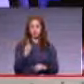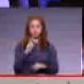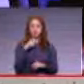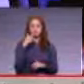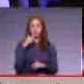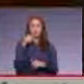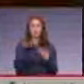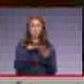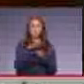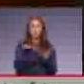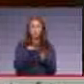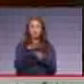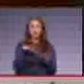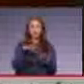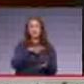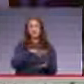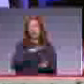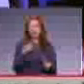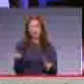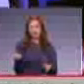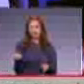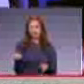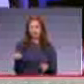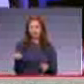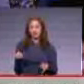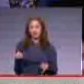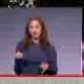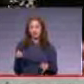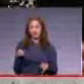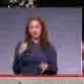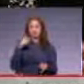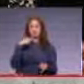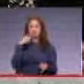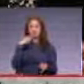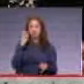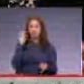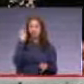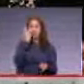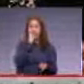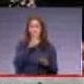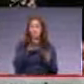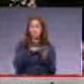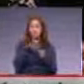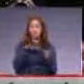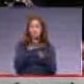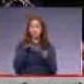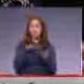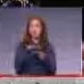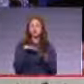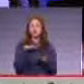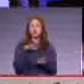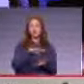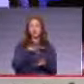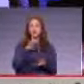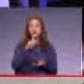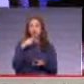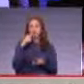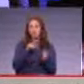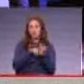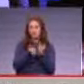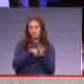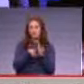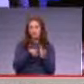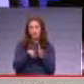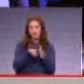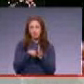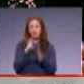صراعات لا مع حد. لا لا لا خالص. دي نصيحه تبعتيها للجيل الجديد؟ طبعا. تقول لهم ايه؟ طبعا لأي حد. الفنانة الكبيرة اللي في حجمك لما